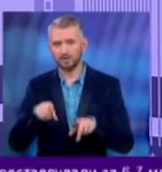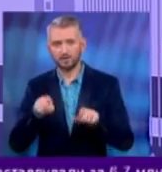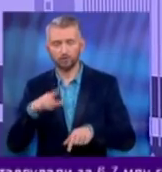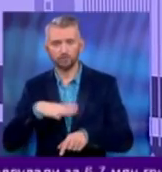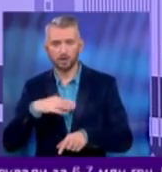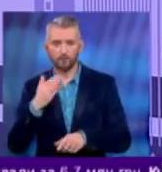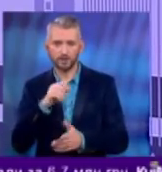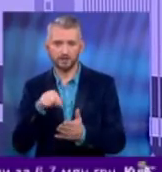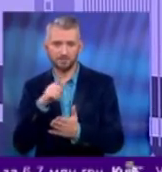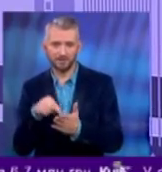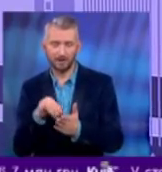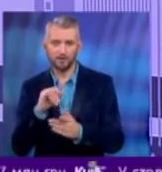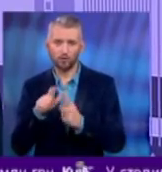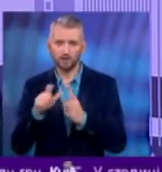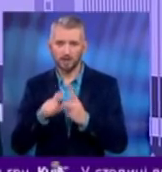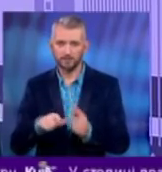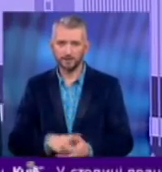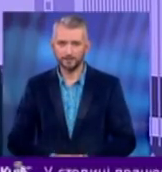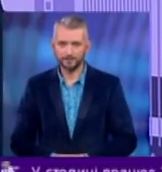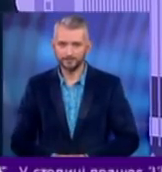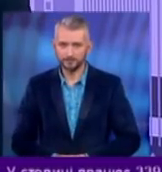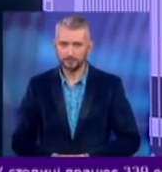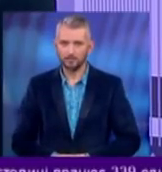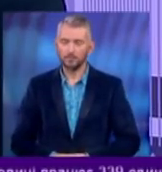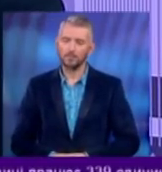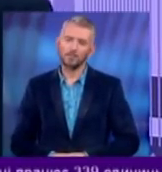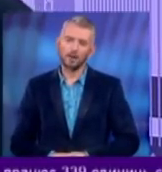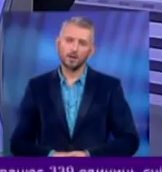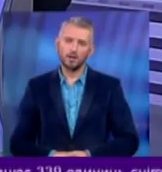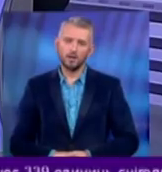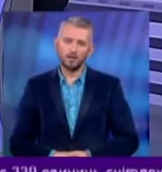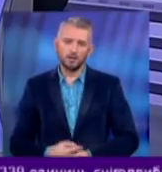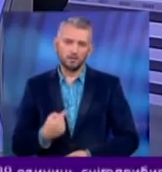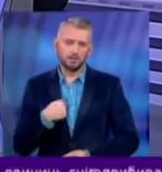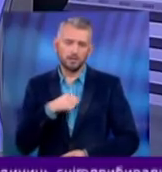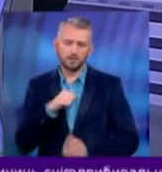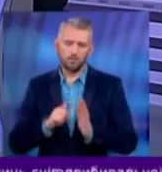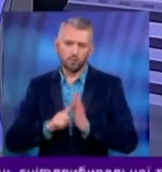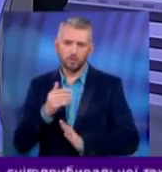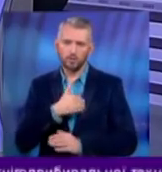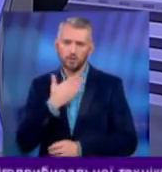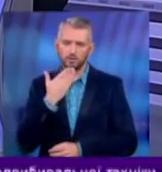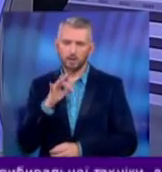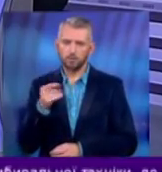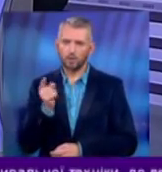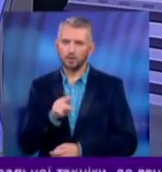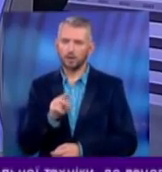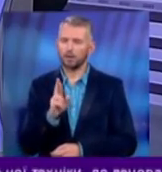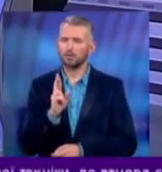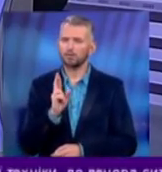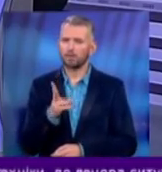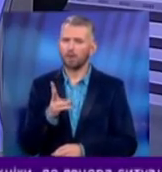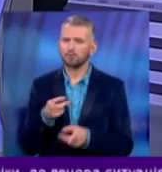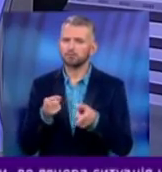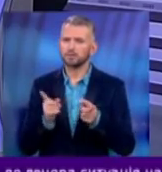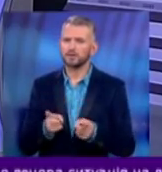ваших запитань і коментарів. Я, власне, з самого початку хотіла запитати про те, наскільки